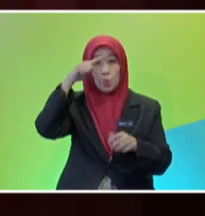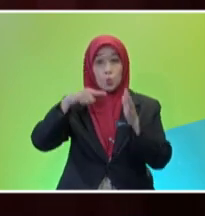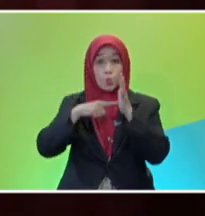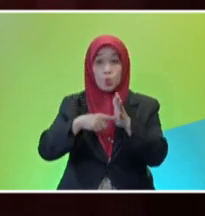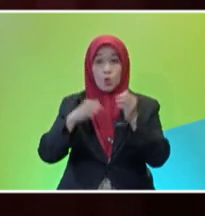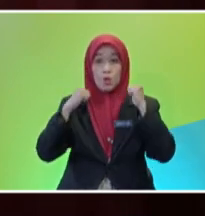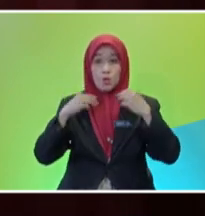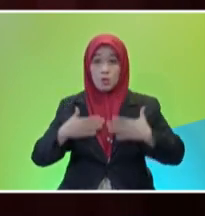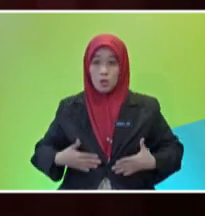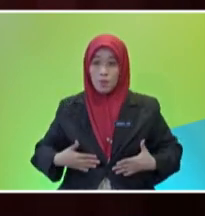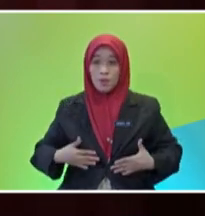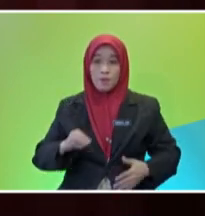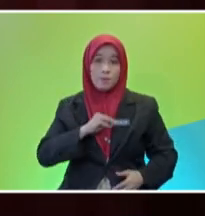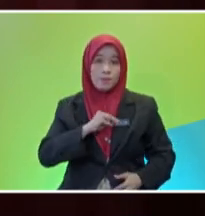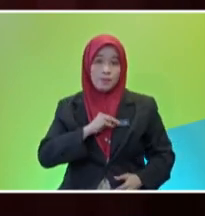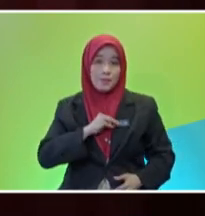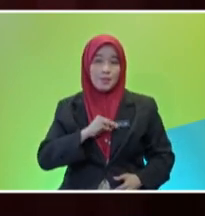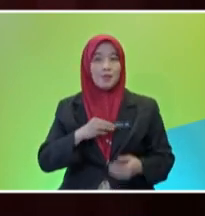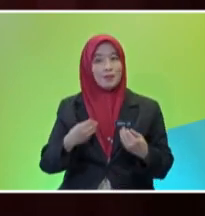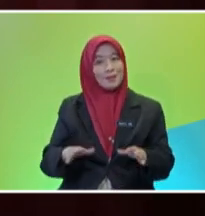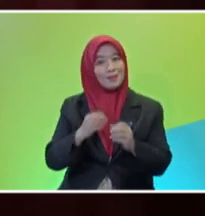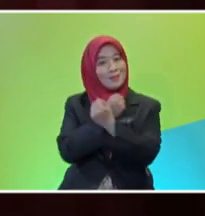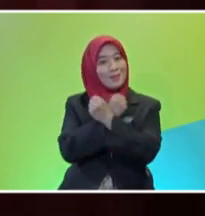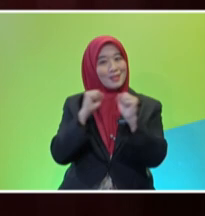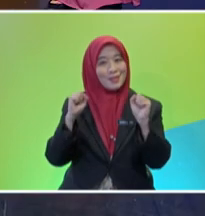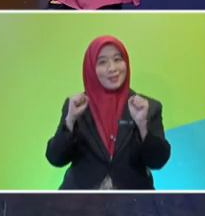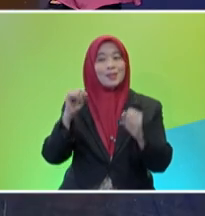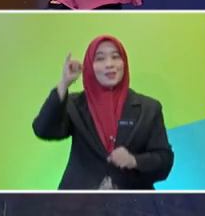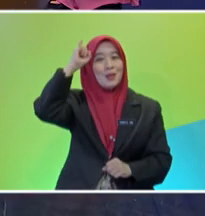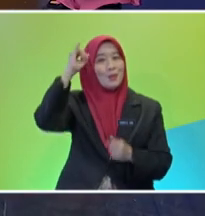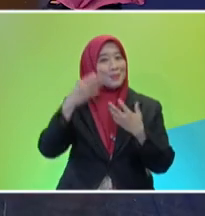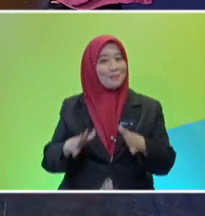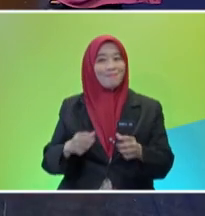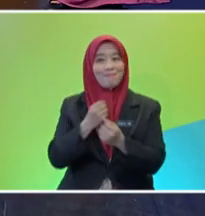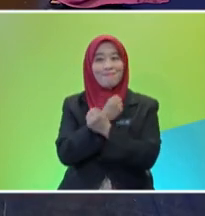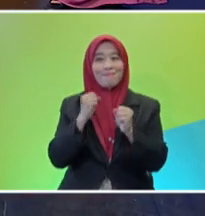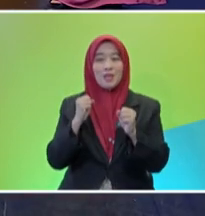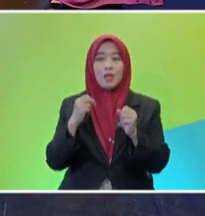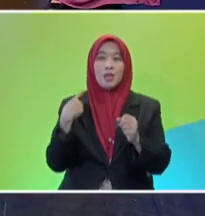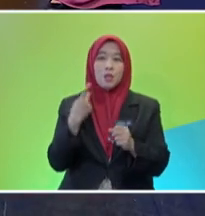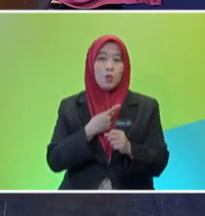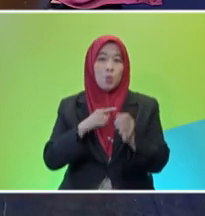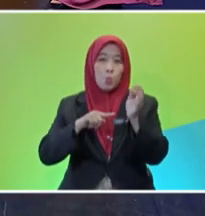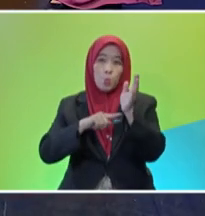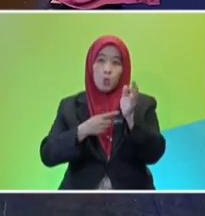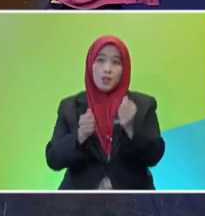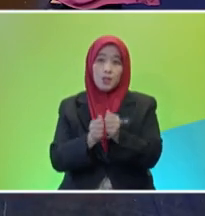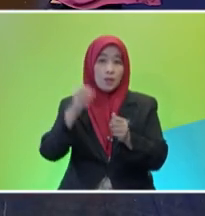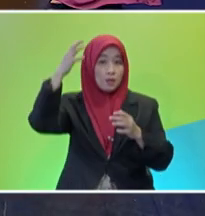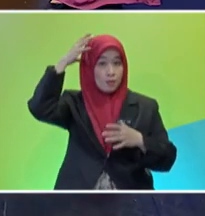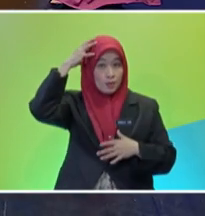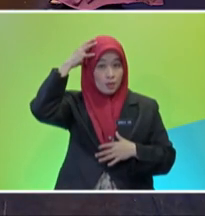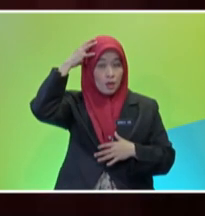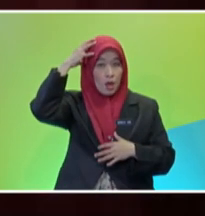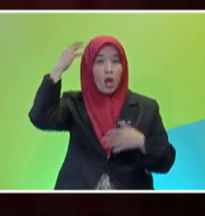masing-masing. Bersedia semua ya? Dah bersedia, Cikgu. Okey, dah bersedia semua. Irfan dah bersedia? Dah bersedia. Okey, kita mula daripada kepala. Okey. Kepala kita